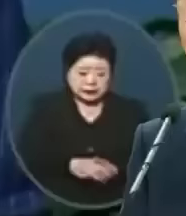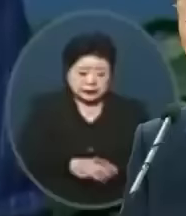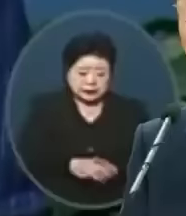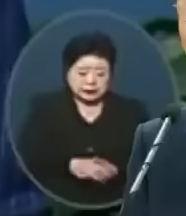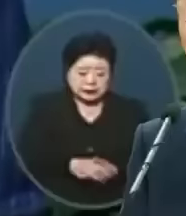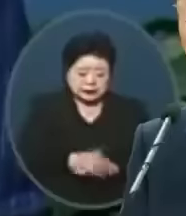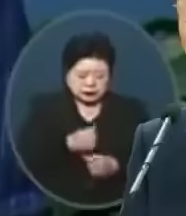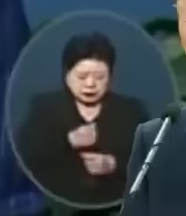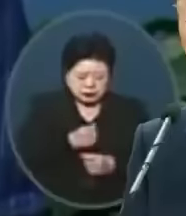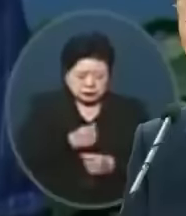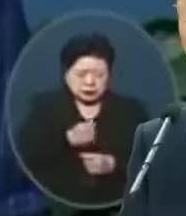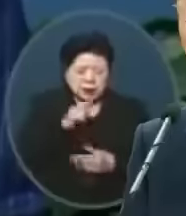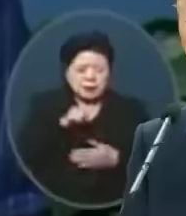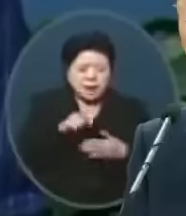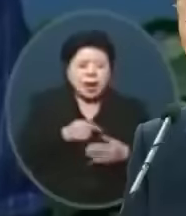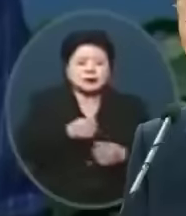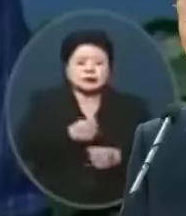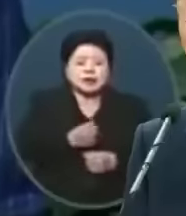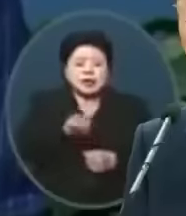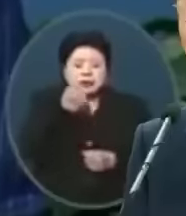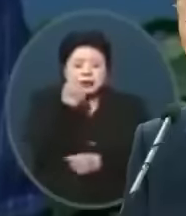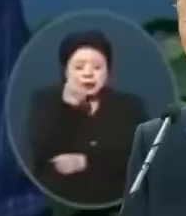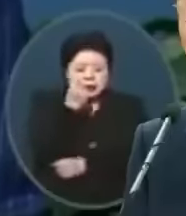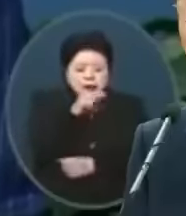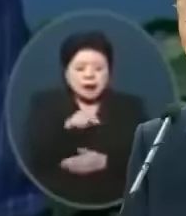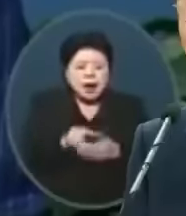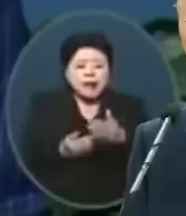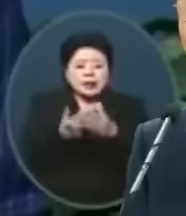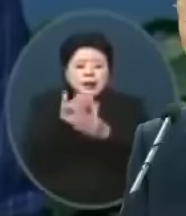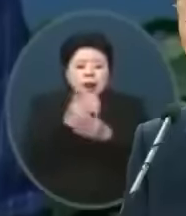지킬 만한 것보다 내 마음을 지켜라. 생명이 그는 이에서 나온다.